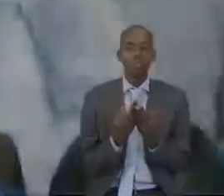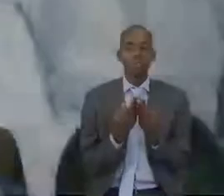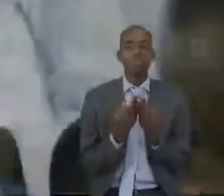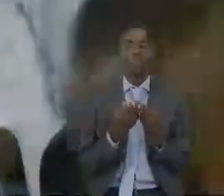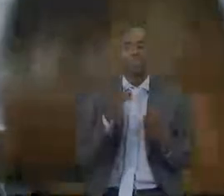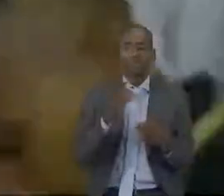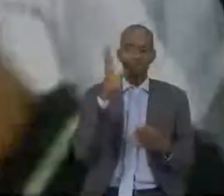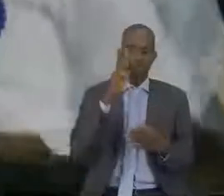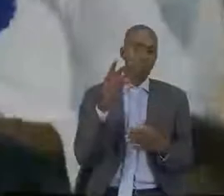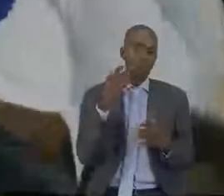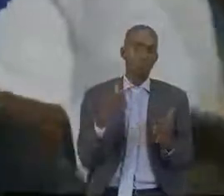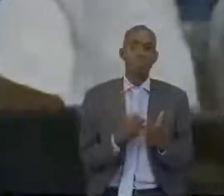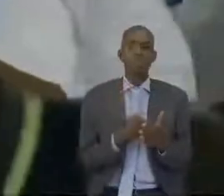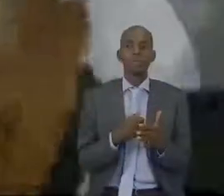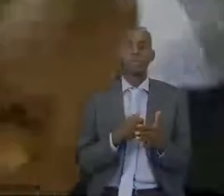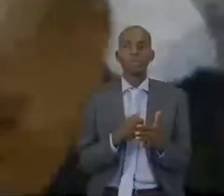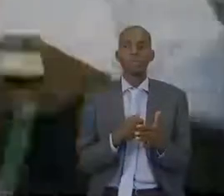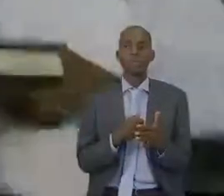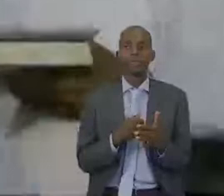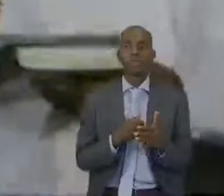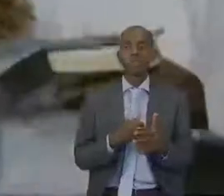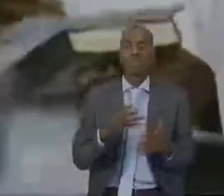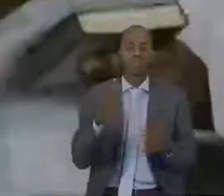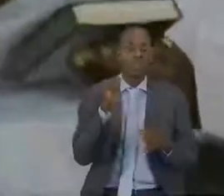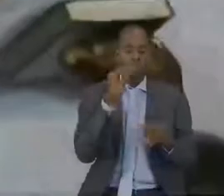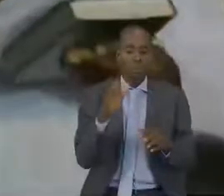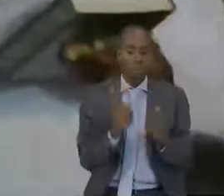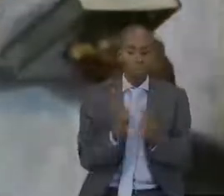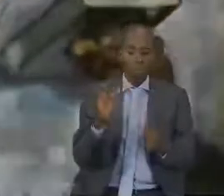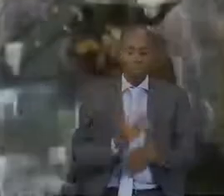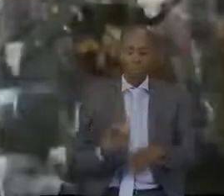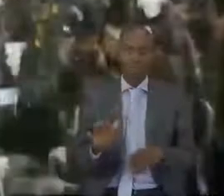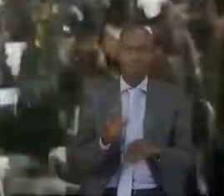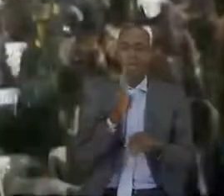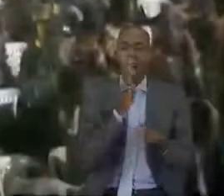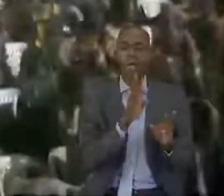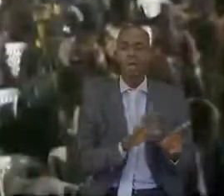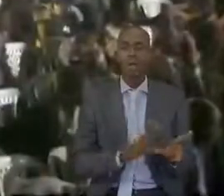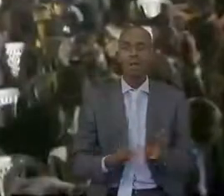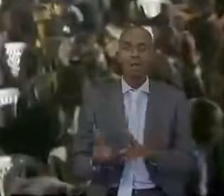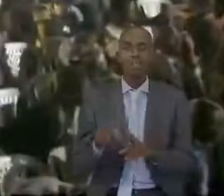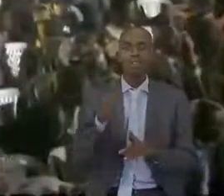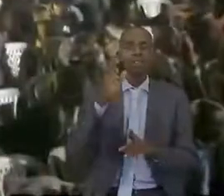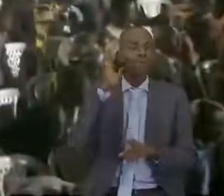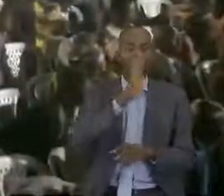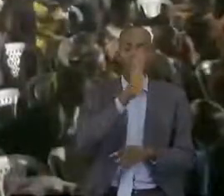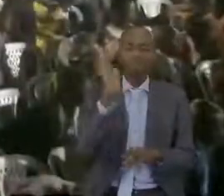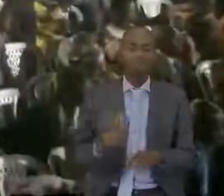Vous le verrez. Les femmes stériles, préparez-vous. Vous ne serez plus